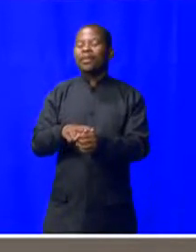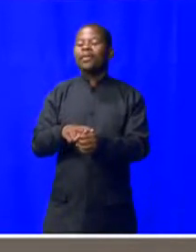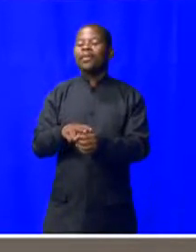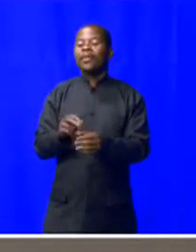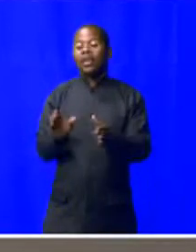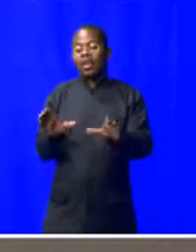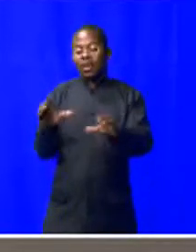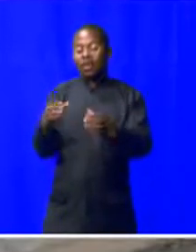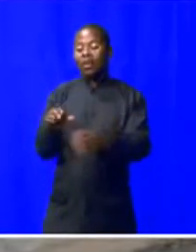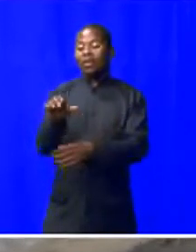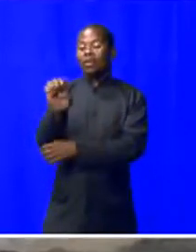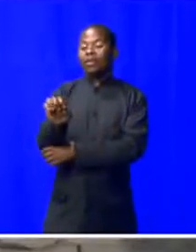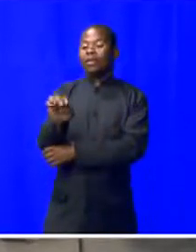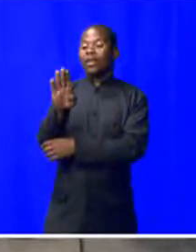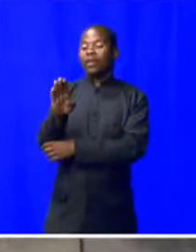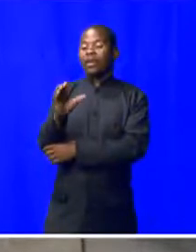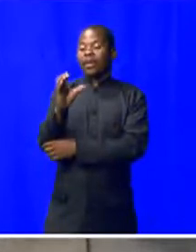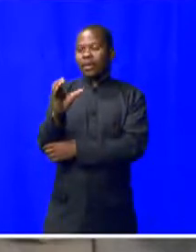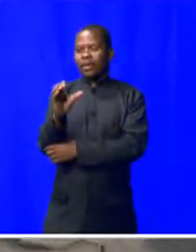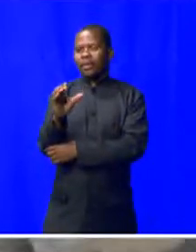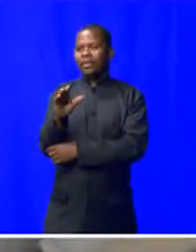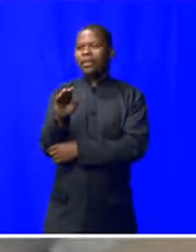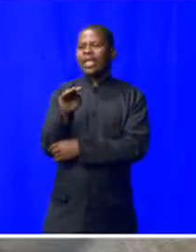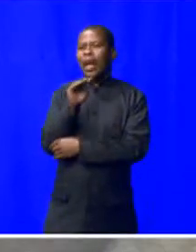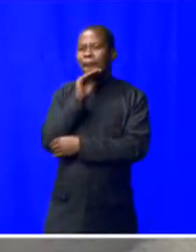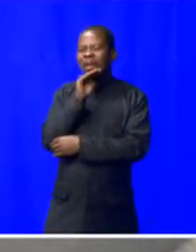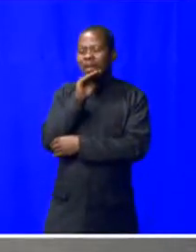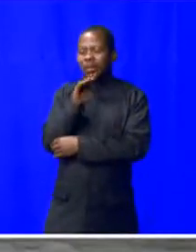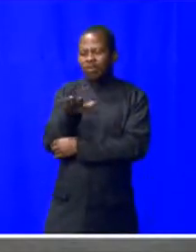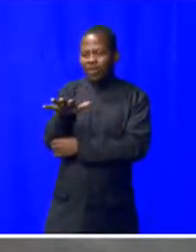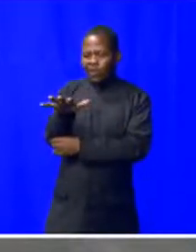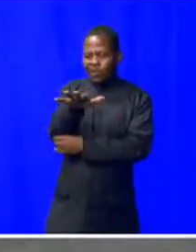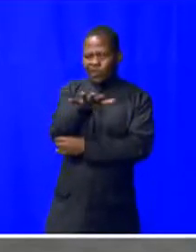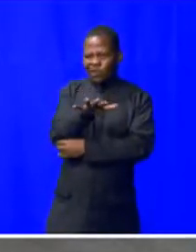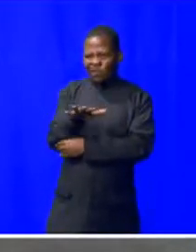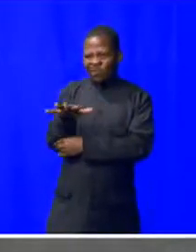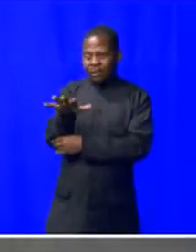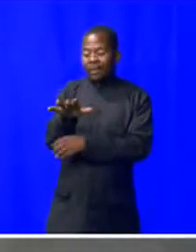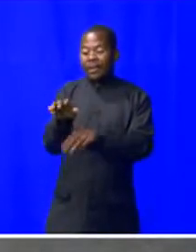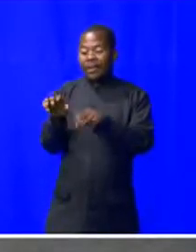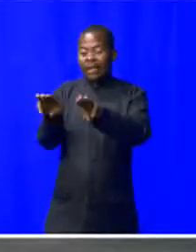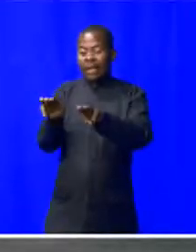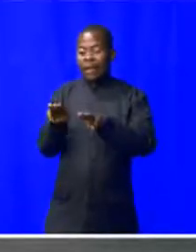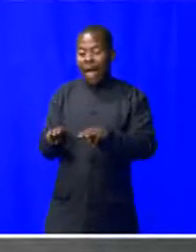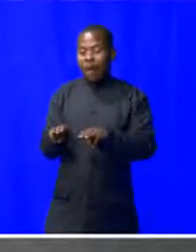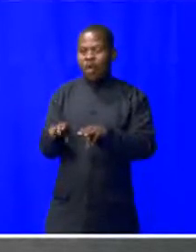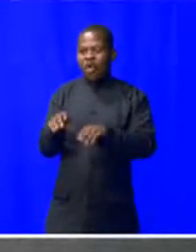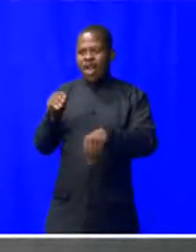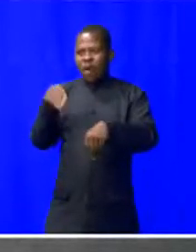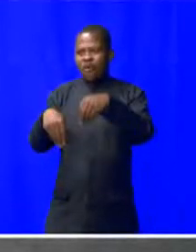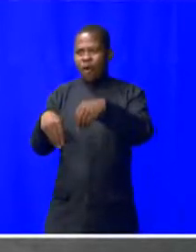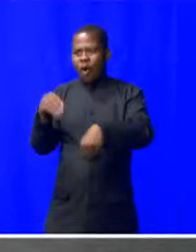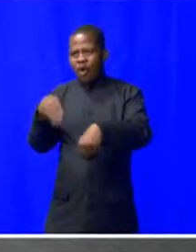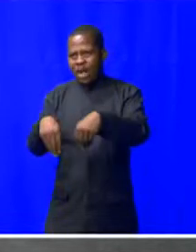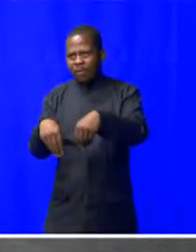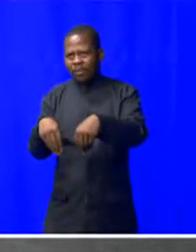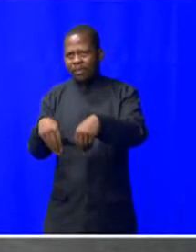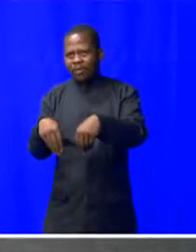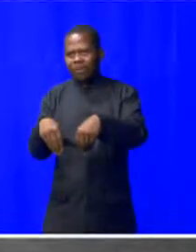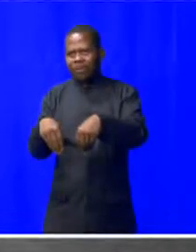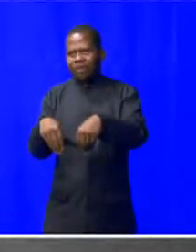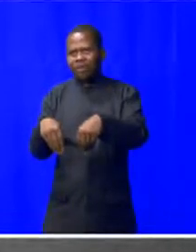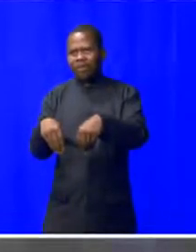and Boundaries Commission liqinisekisile kwekuthi lapha kulama polling stations kuleti ndzawo lesesitihambile